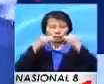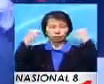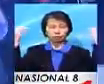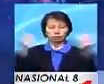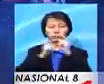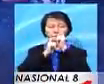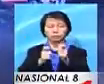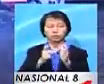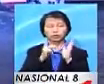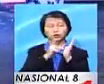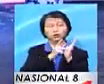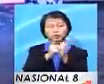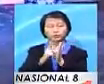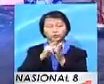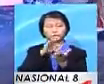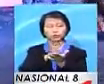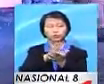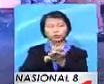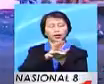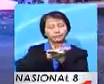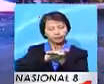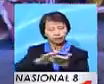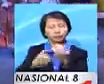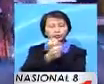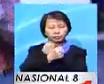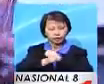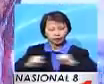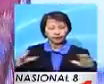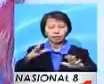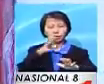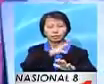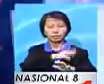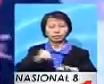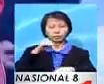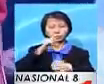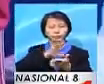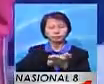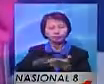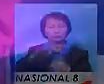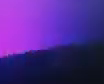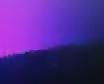Kantin Sekolah Bersih, Selamat dan Sihat di Shah Alam, Selangor.